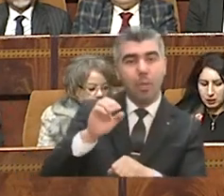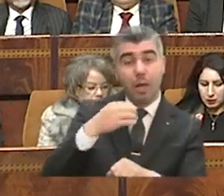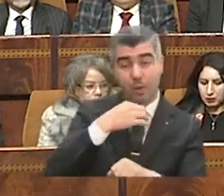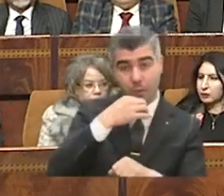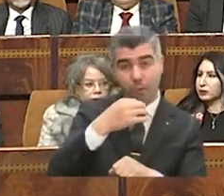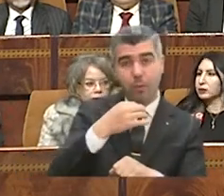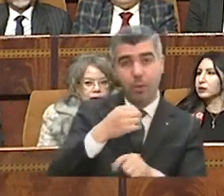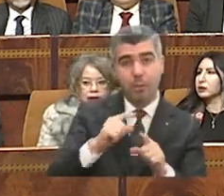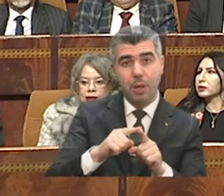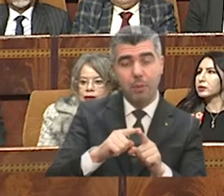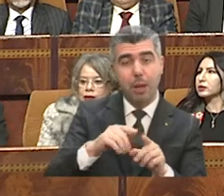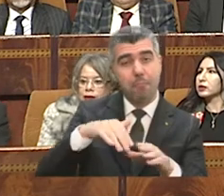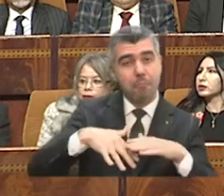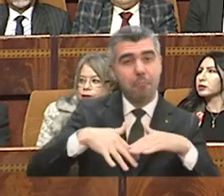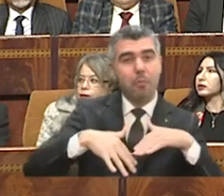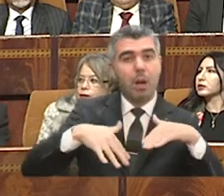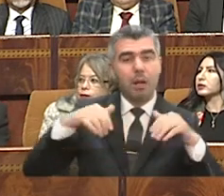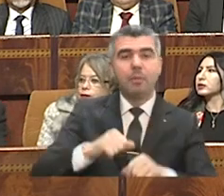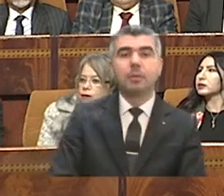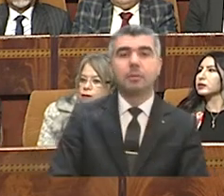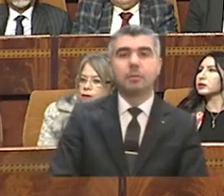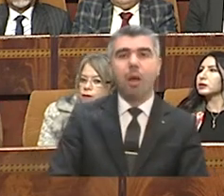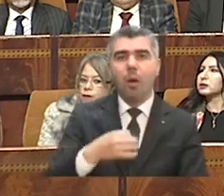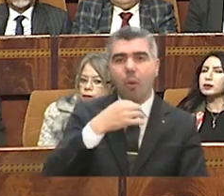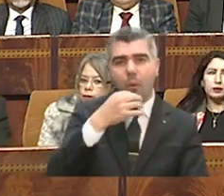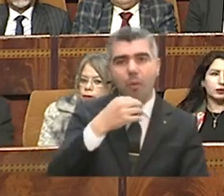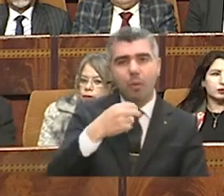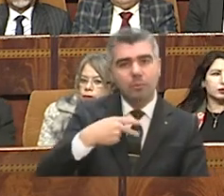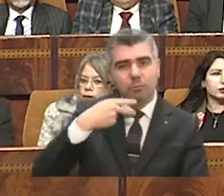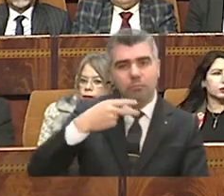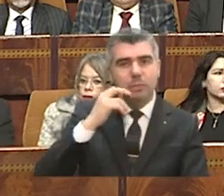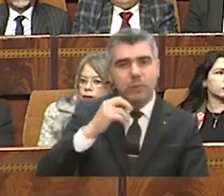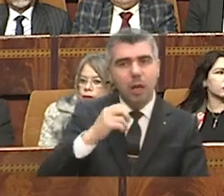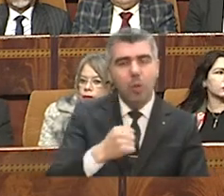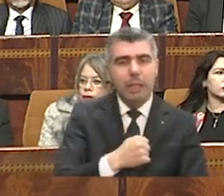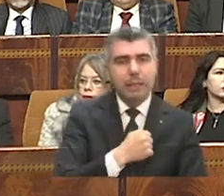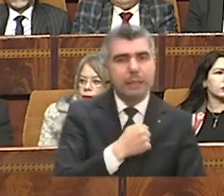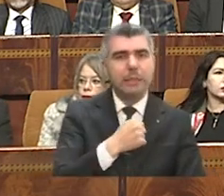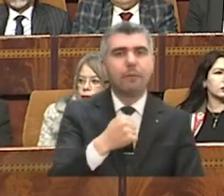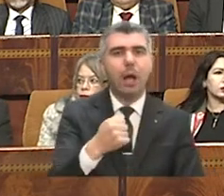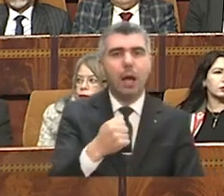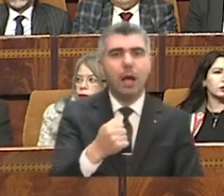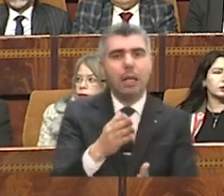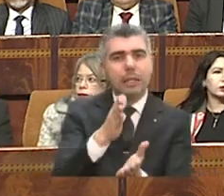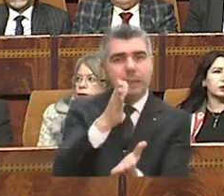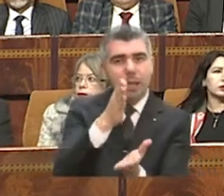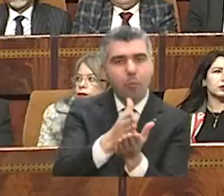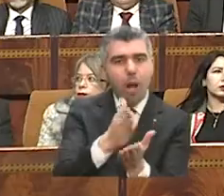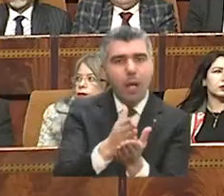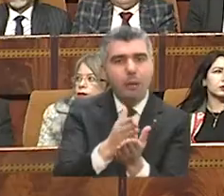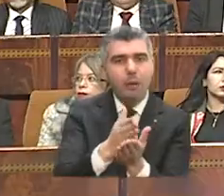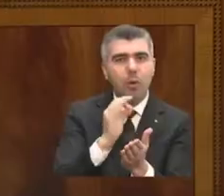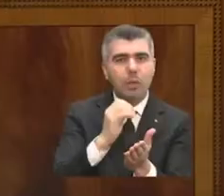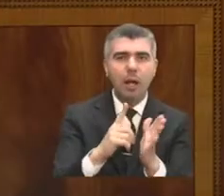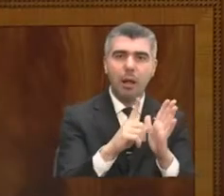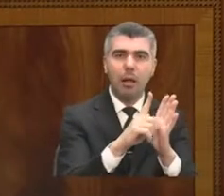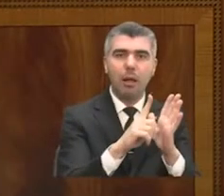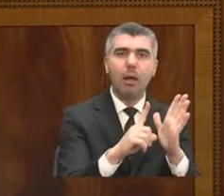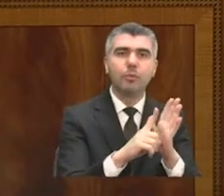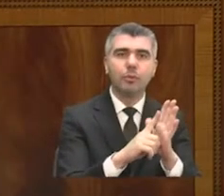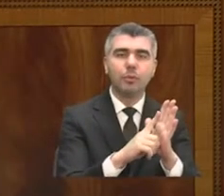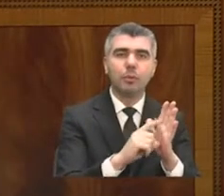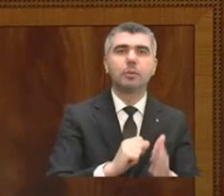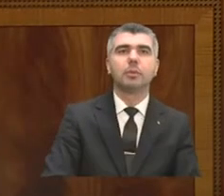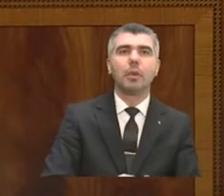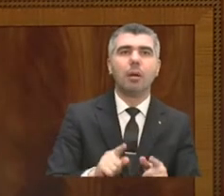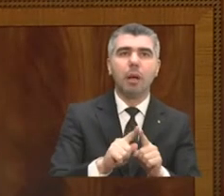du Conseil de l'Europe. Alors comment est-ce qu'une institution qui prétend défendre la